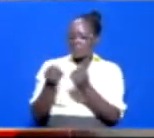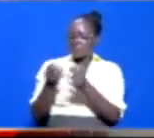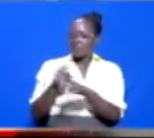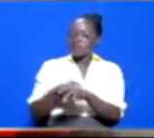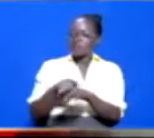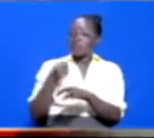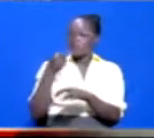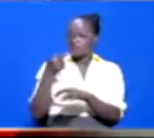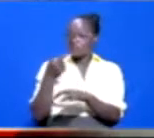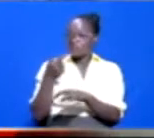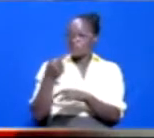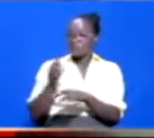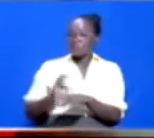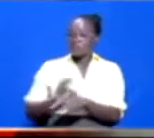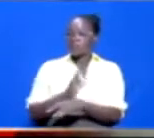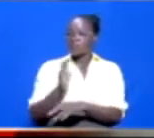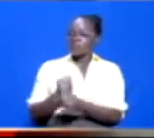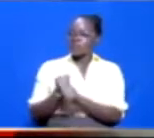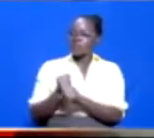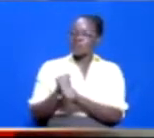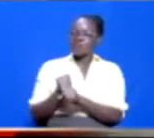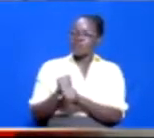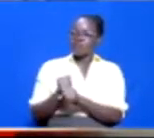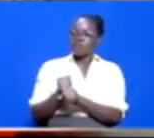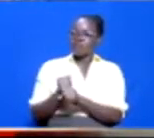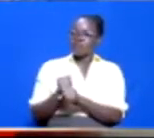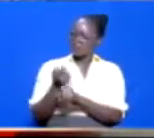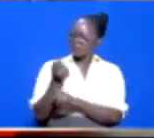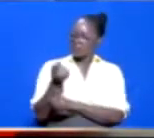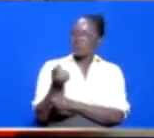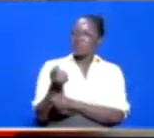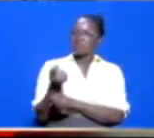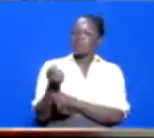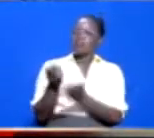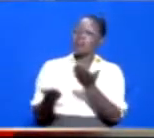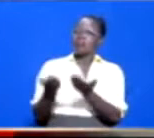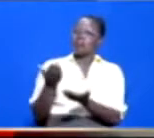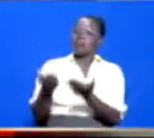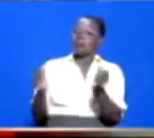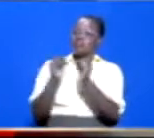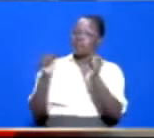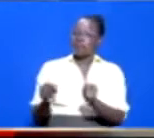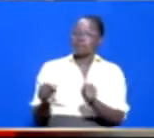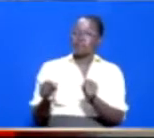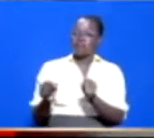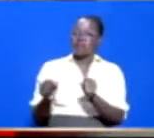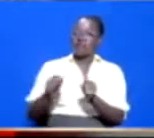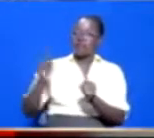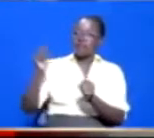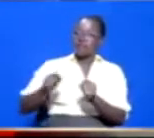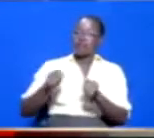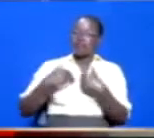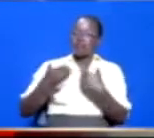kwamba commissioner kazi yake ni kidogo kulingana na zile system ambaye lazima waweke pale.